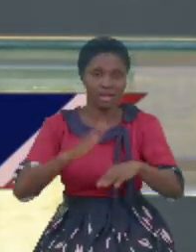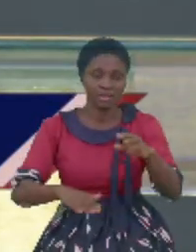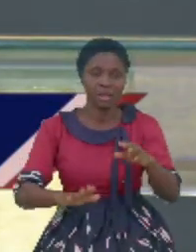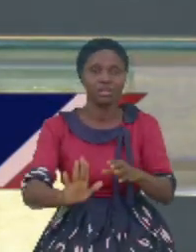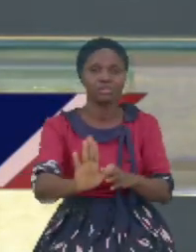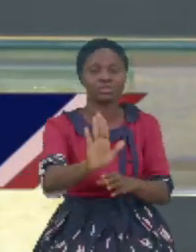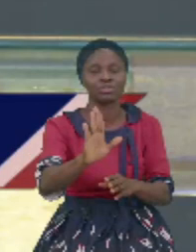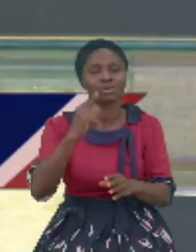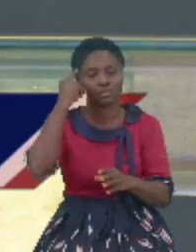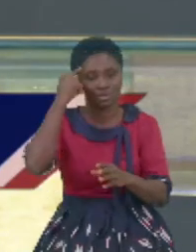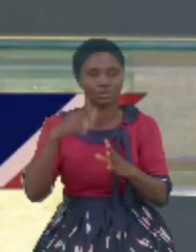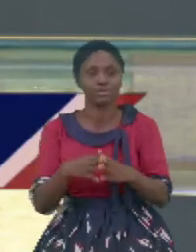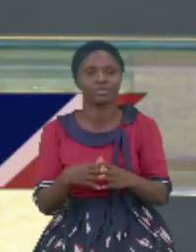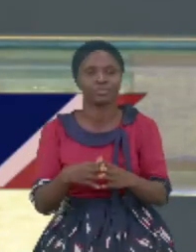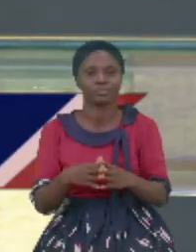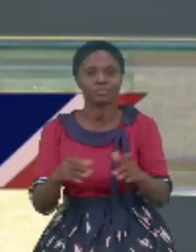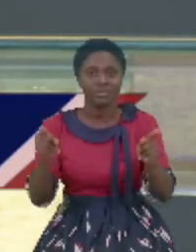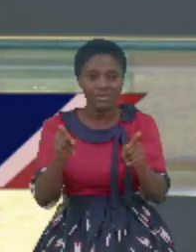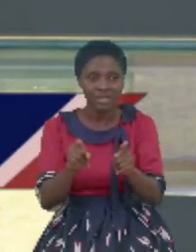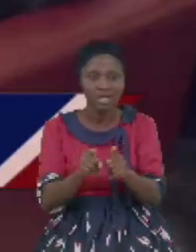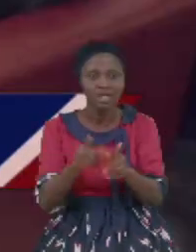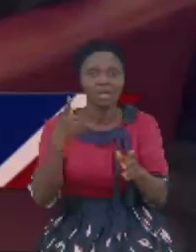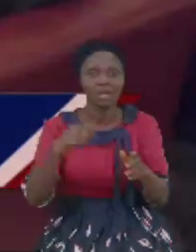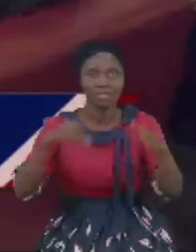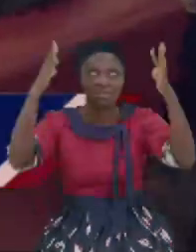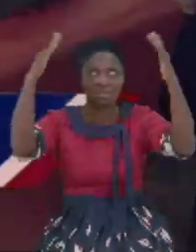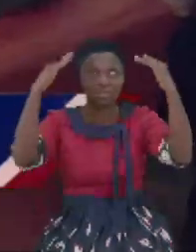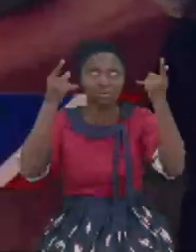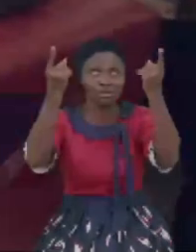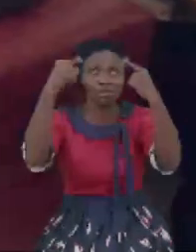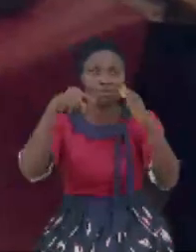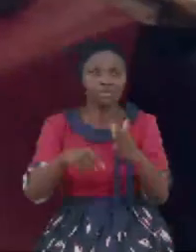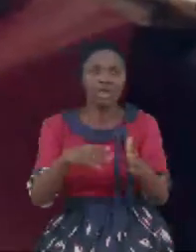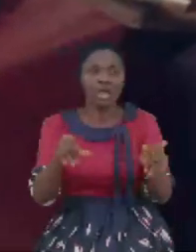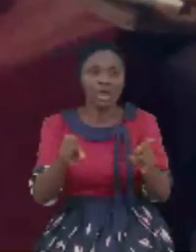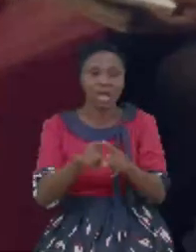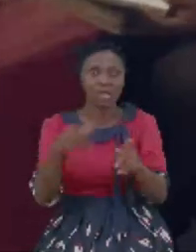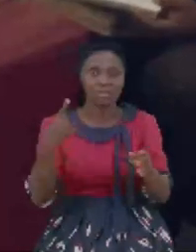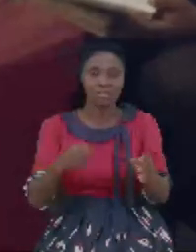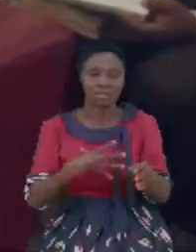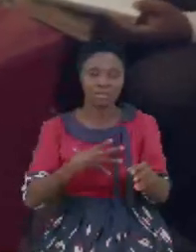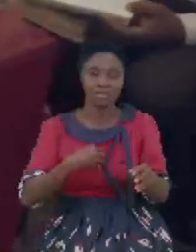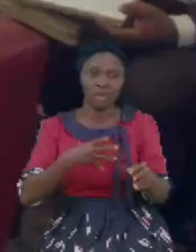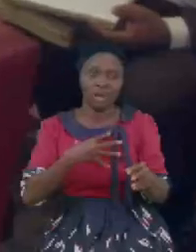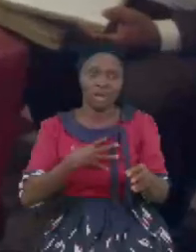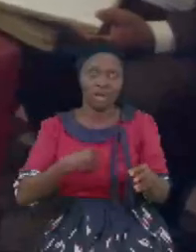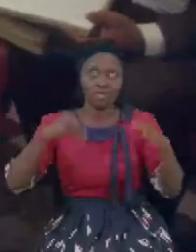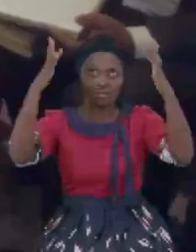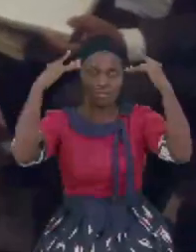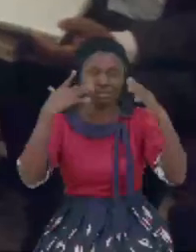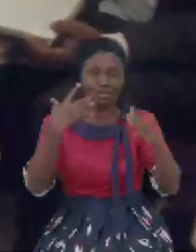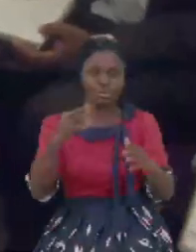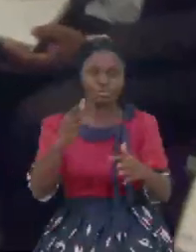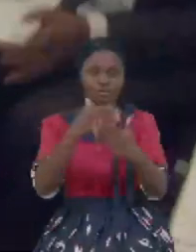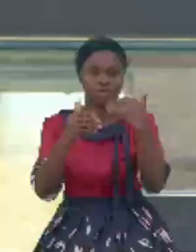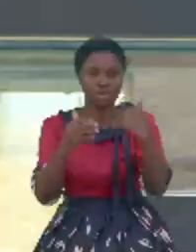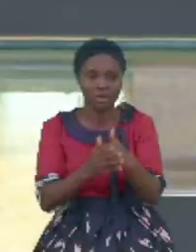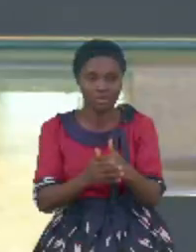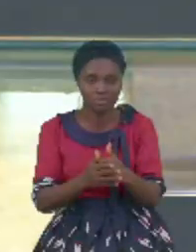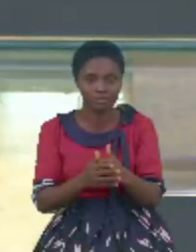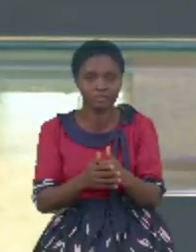et mes pensées au-dessus de vos pensées. Comme la pluie et la neige descendent des cieux, et n'y retourne pas sans